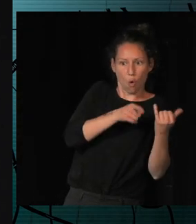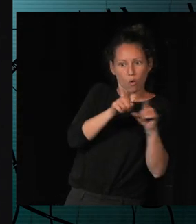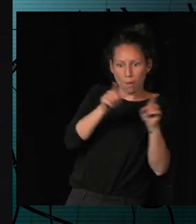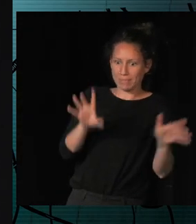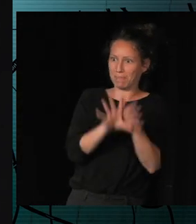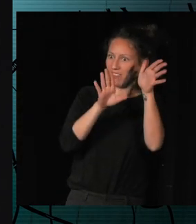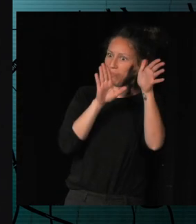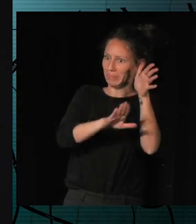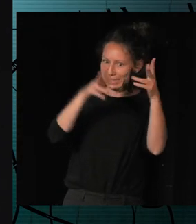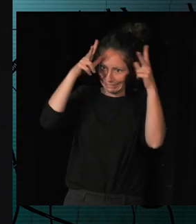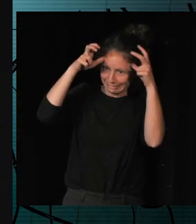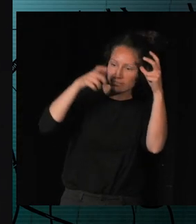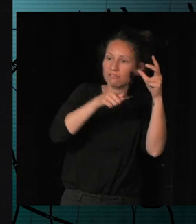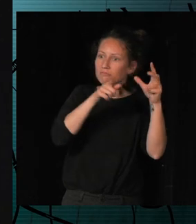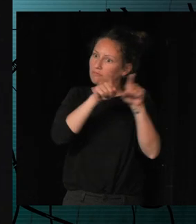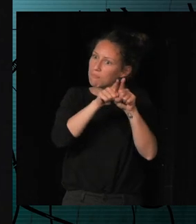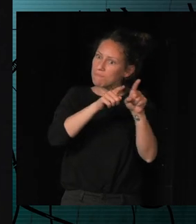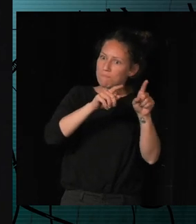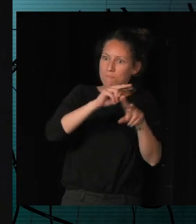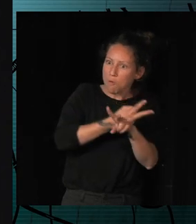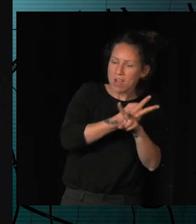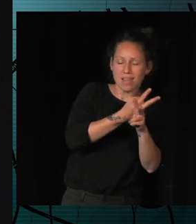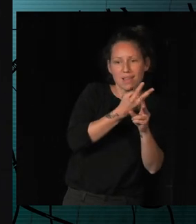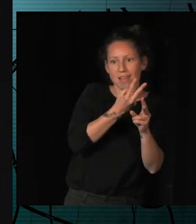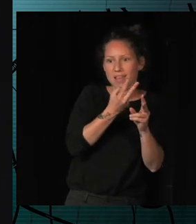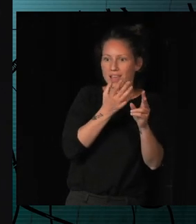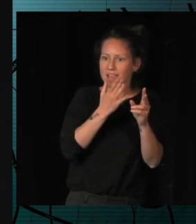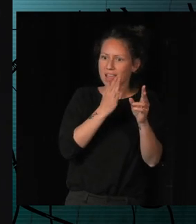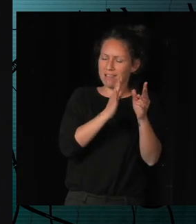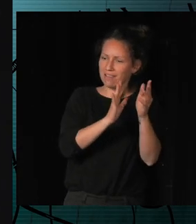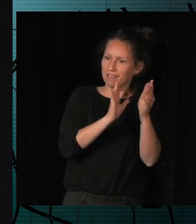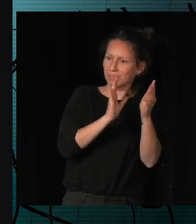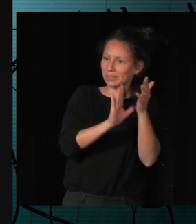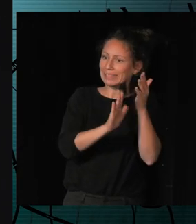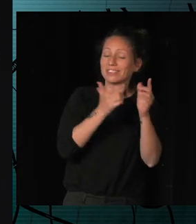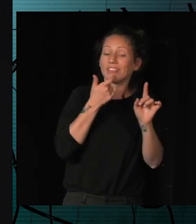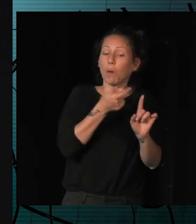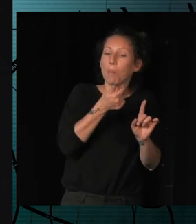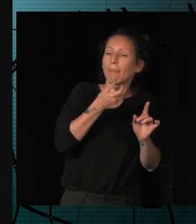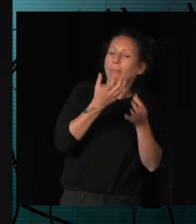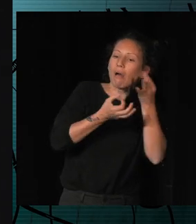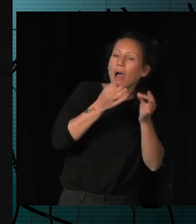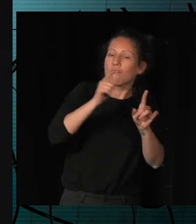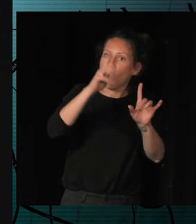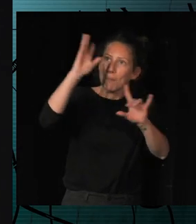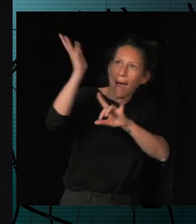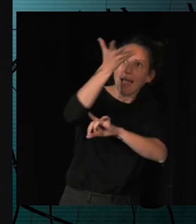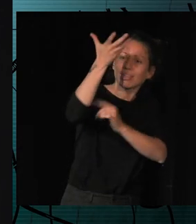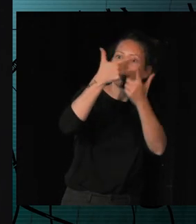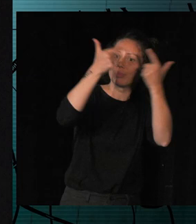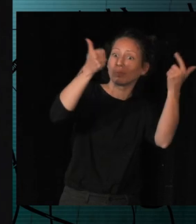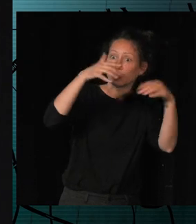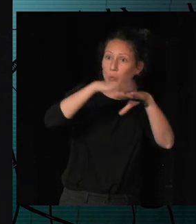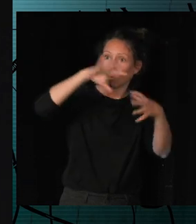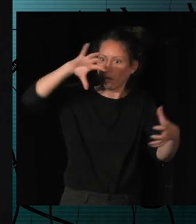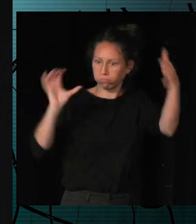aucun doute là-dessus donc il y a toujours une subtilité où il parle de Dieu de Dieu de Dieu mais elle parle de paradis de paradis et en fait leur paradis c'est typiquement ben le monde infernal qu'on voit dans